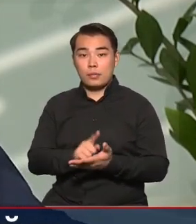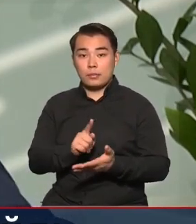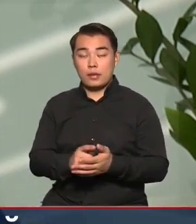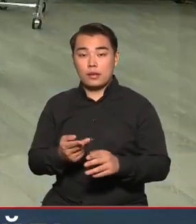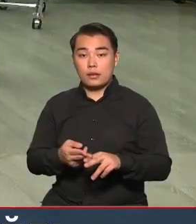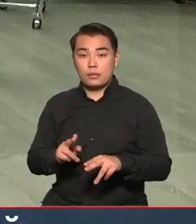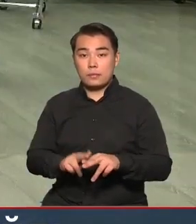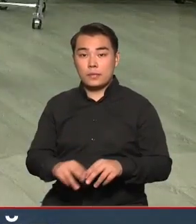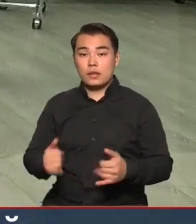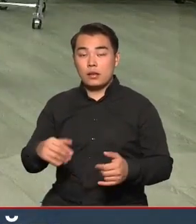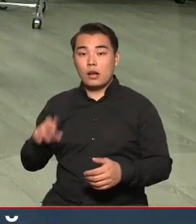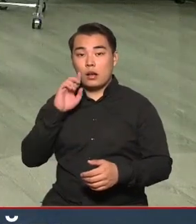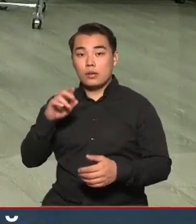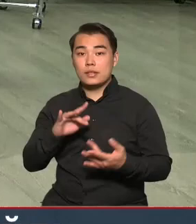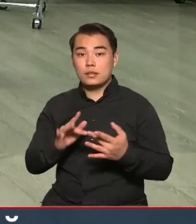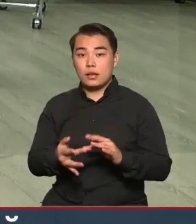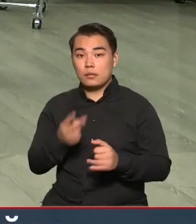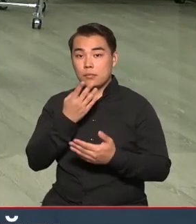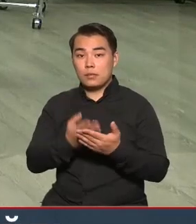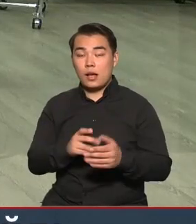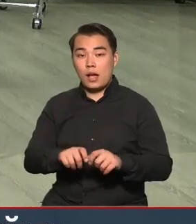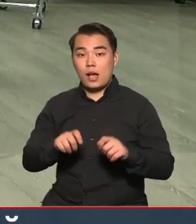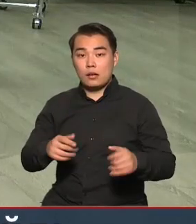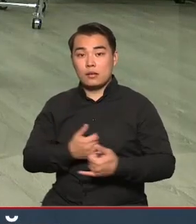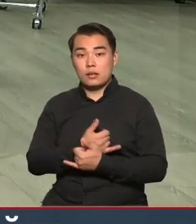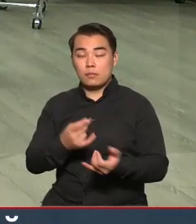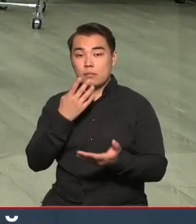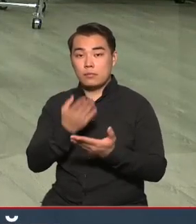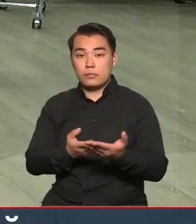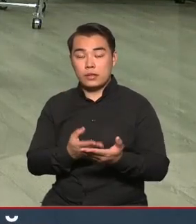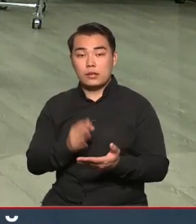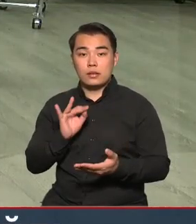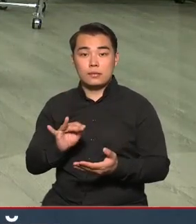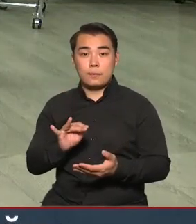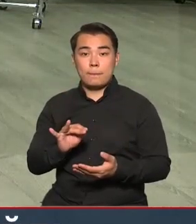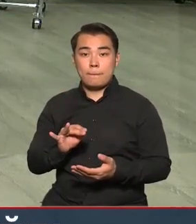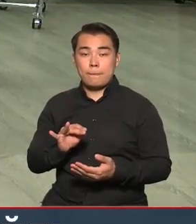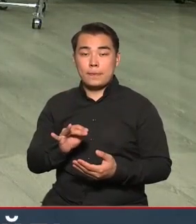осы мемлекеттік сайттардың жұмысының ашықтығын қамтамасыз ету, сонымен бірге